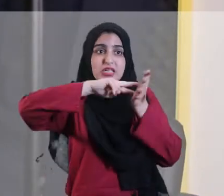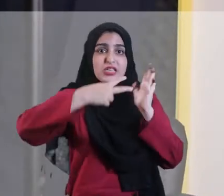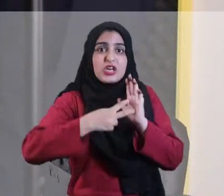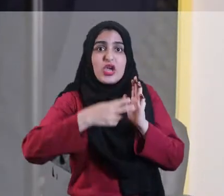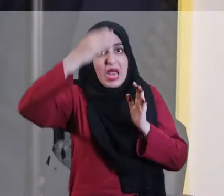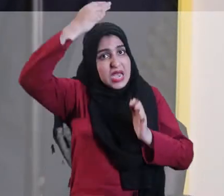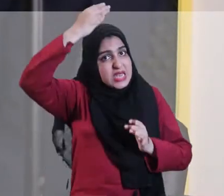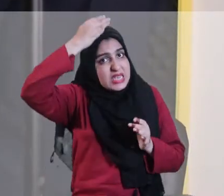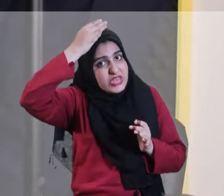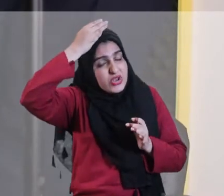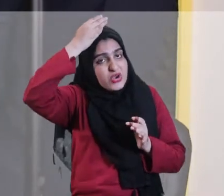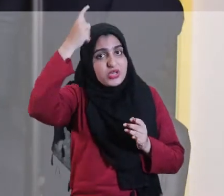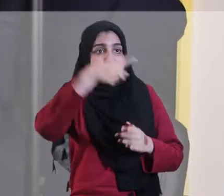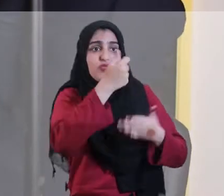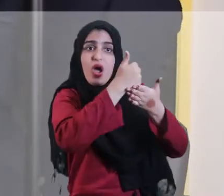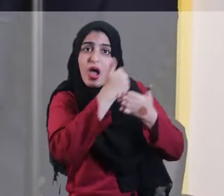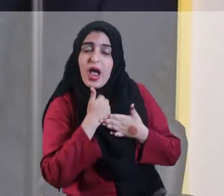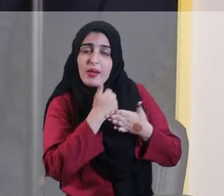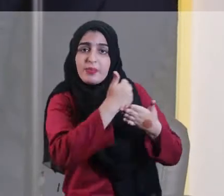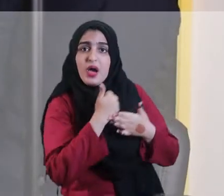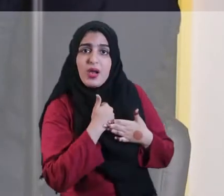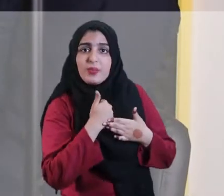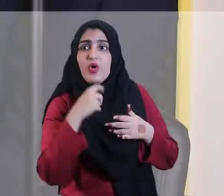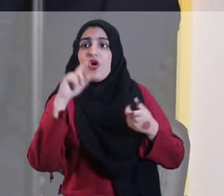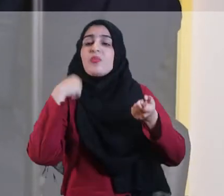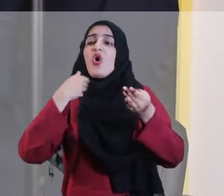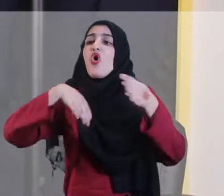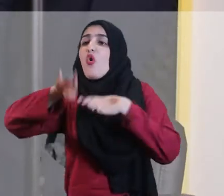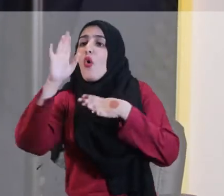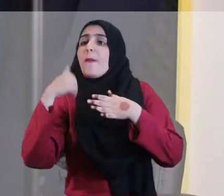प्रोफेशनल को शेयर करना ना भूलें और